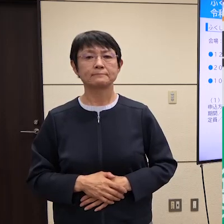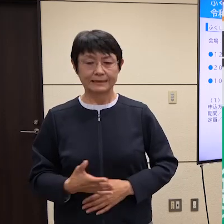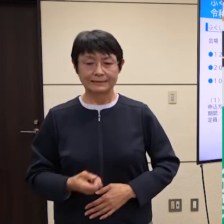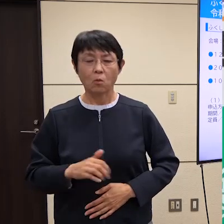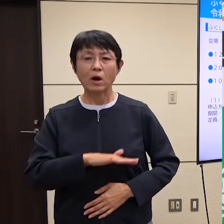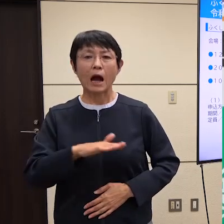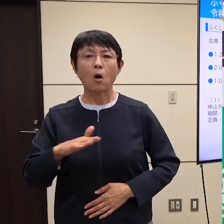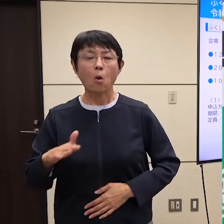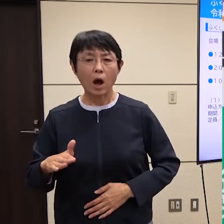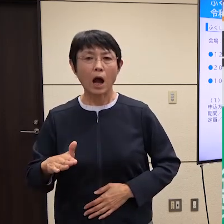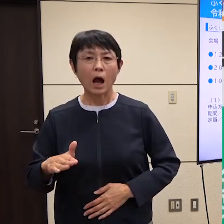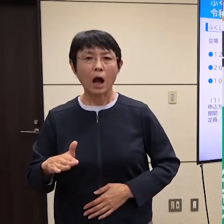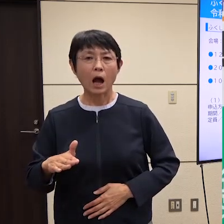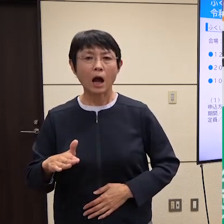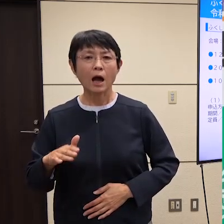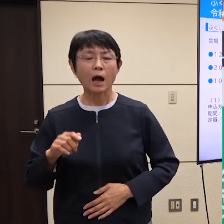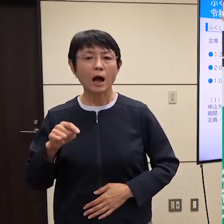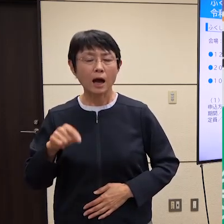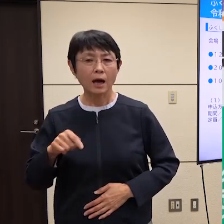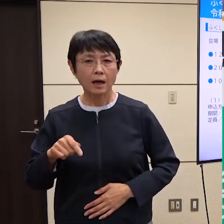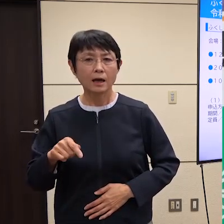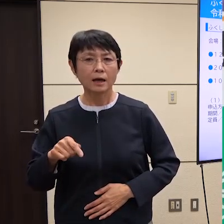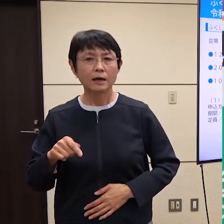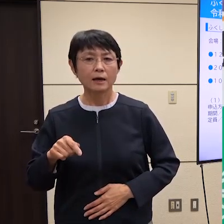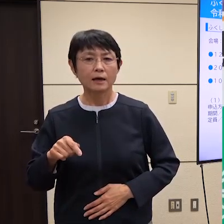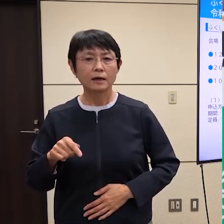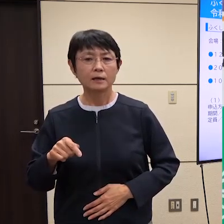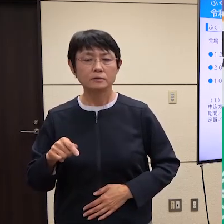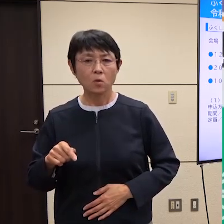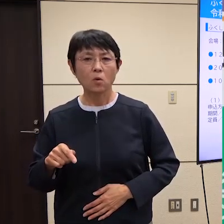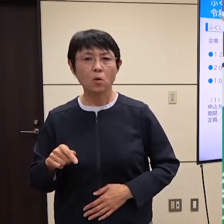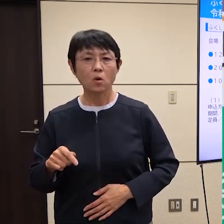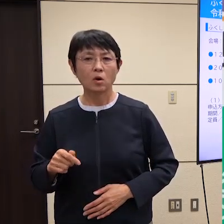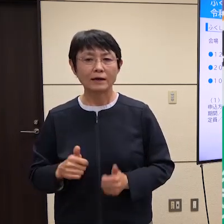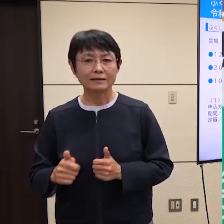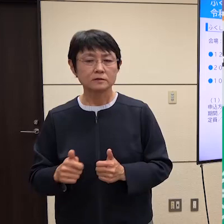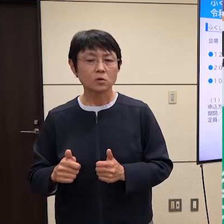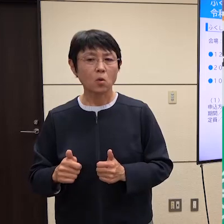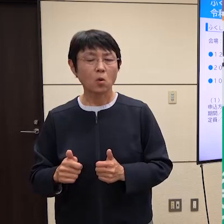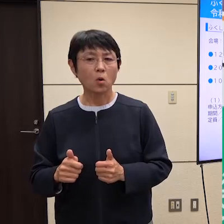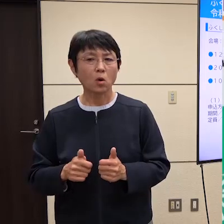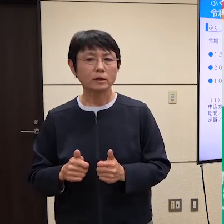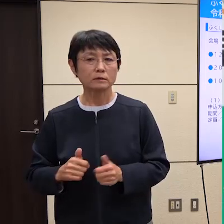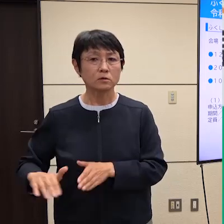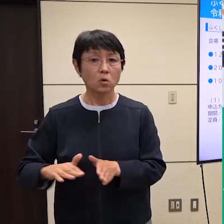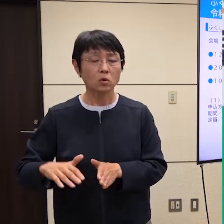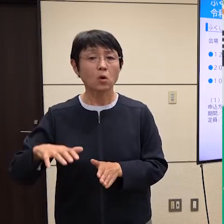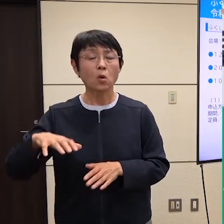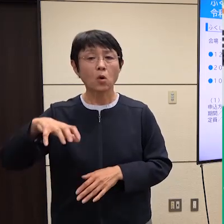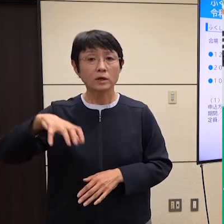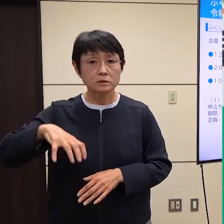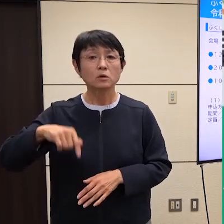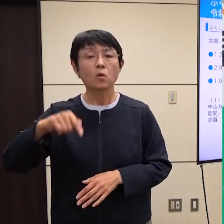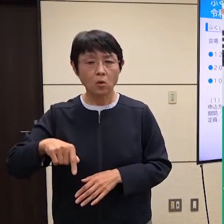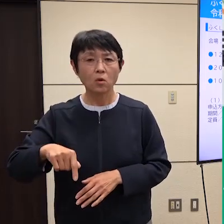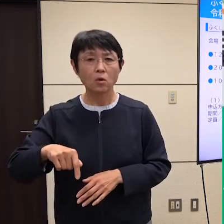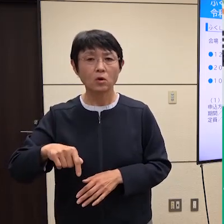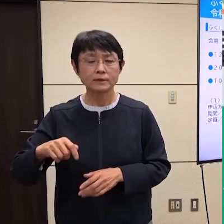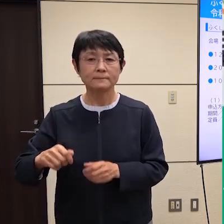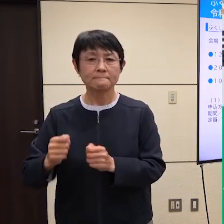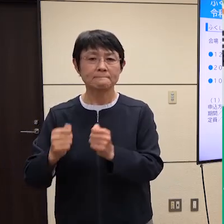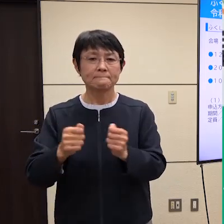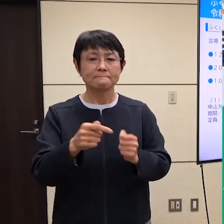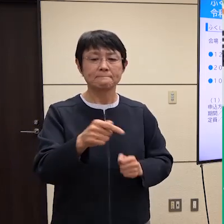忍が丘の、静電車ウィンディースタジアムに戻ってきてもらえますので、その分、バスの手配などする必